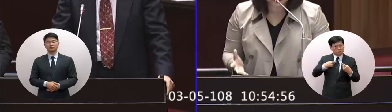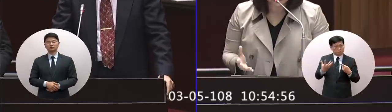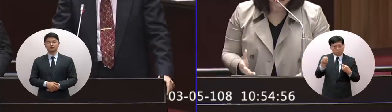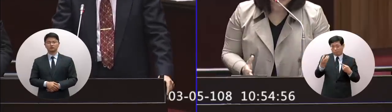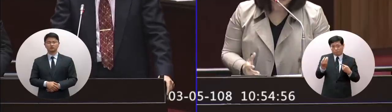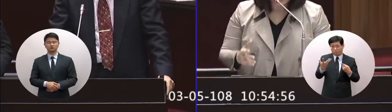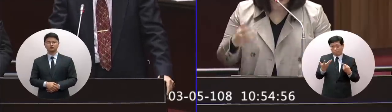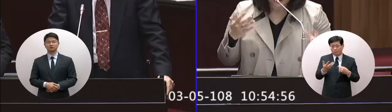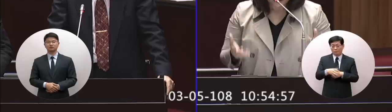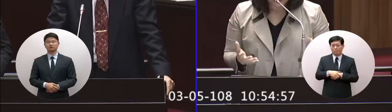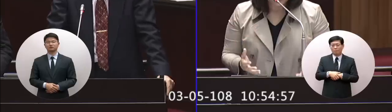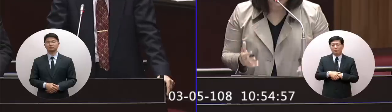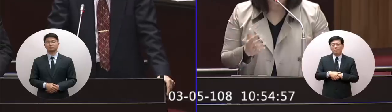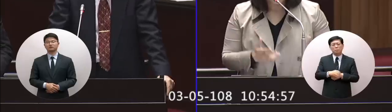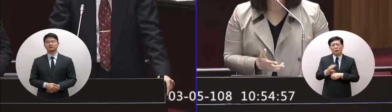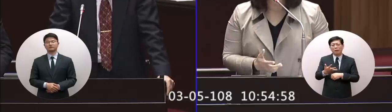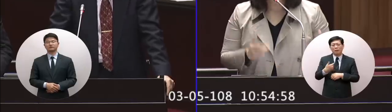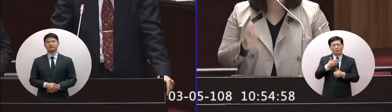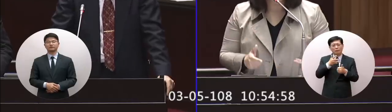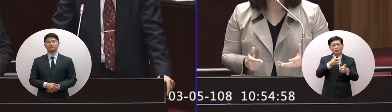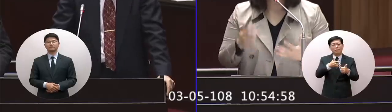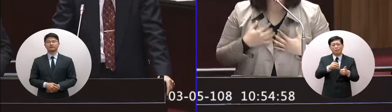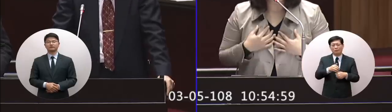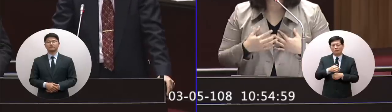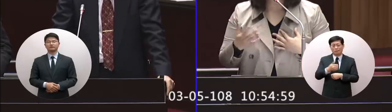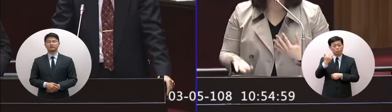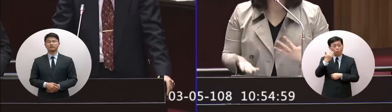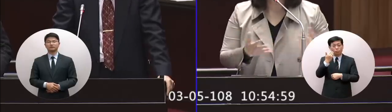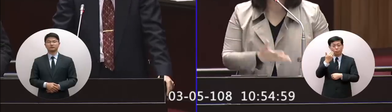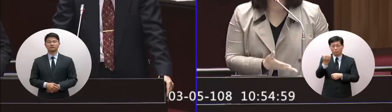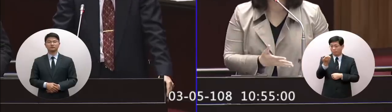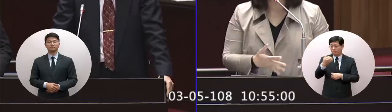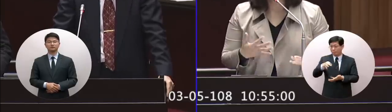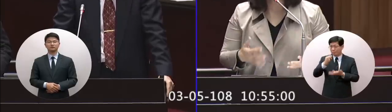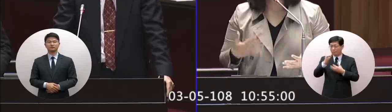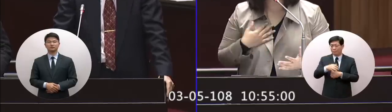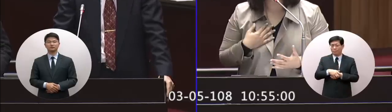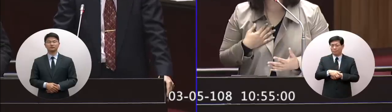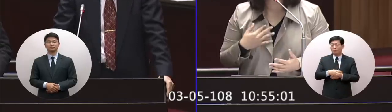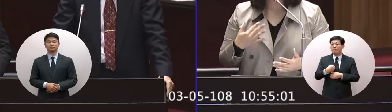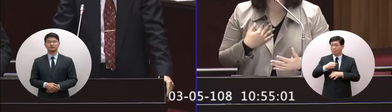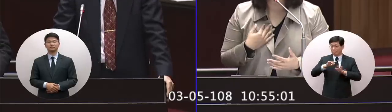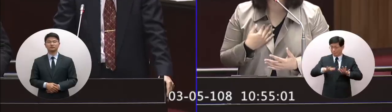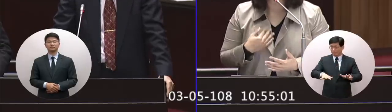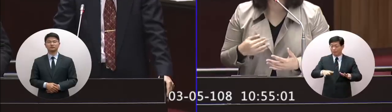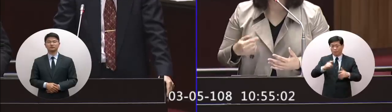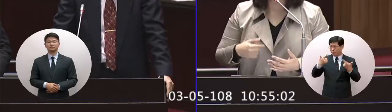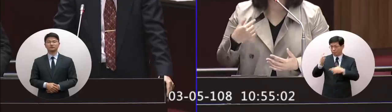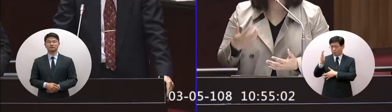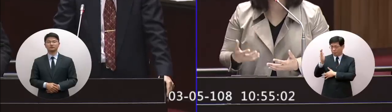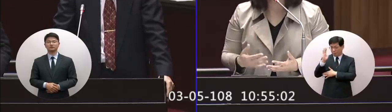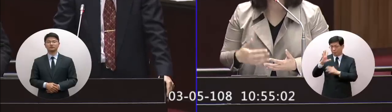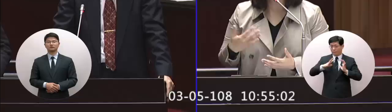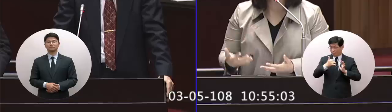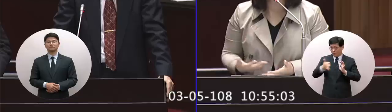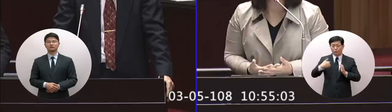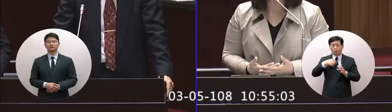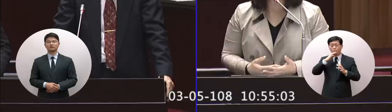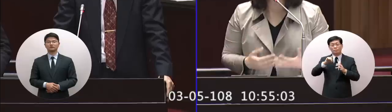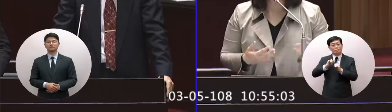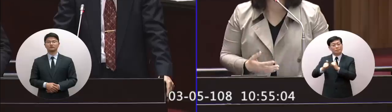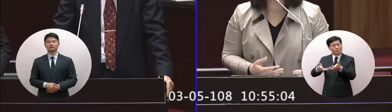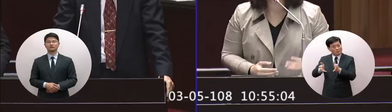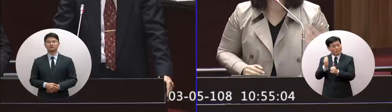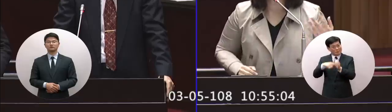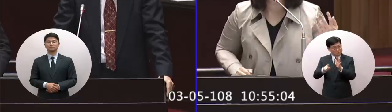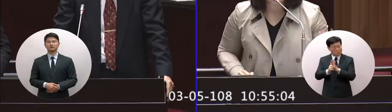这件事情。那。因为呢，为什么这样说？如果今天就像我刚刚所探讨的，如果我今天是非官方，可是我是民间代表去的，